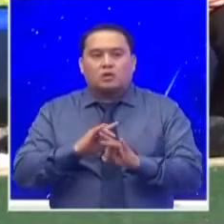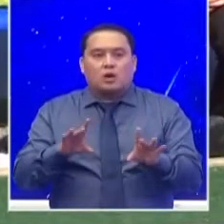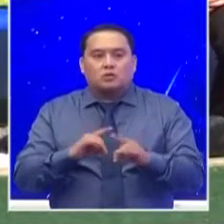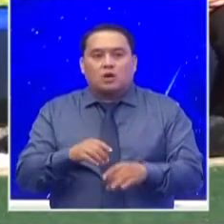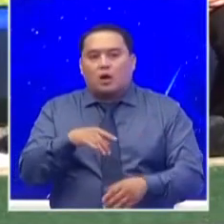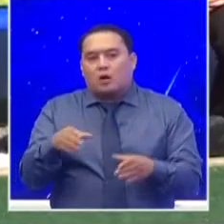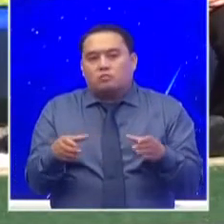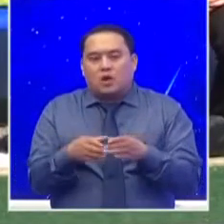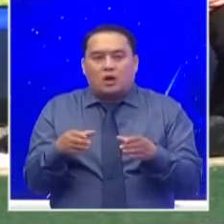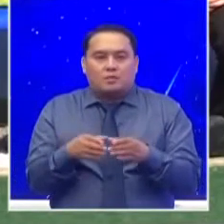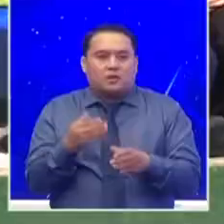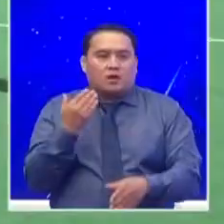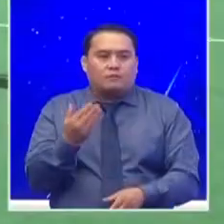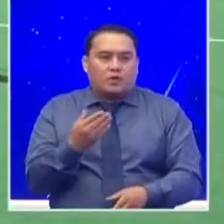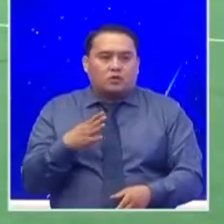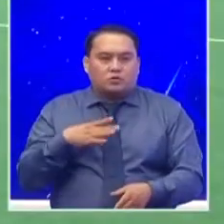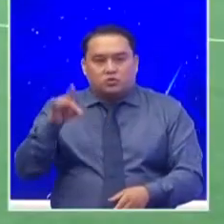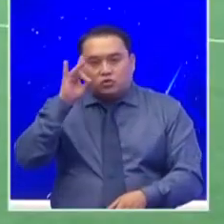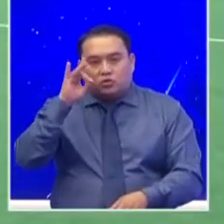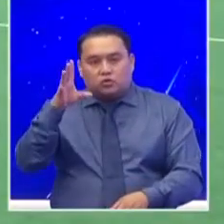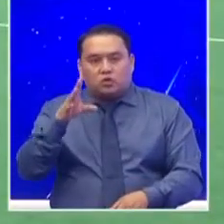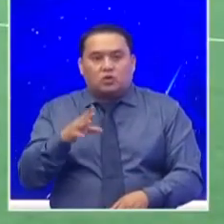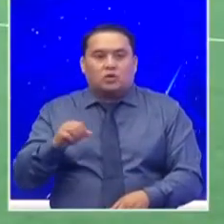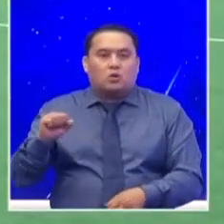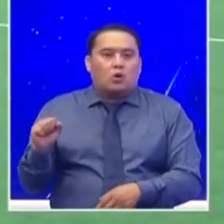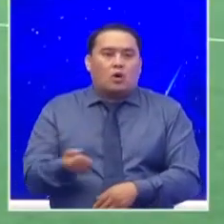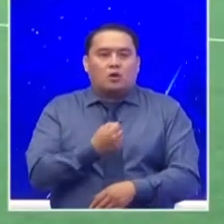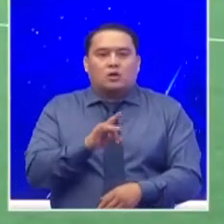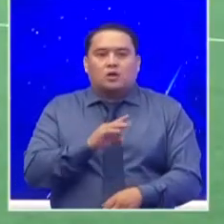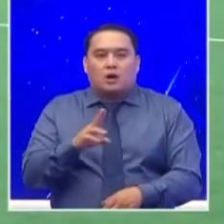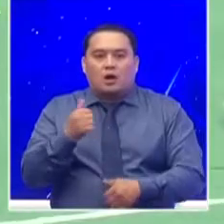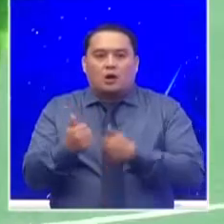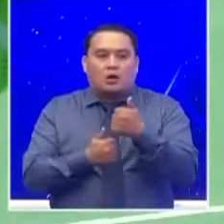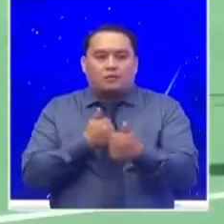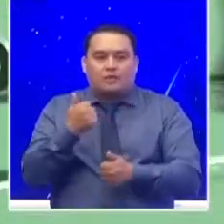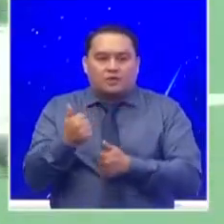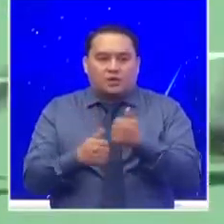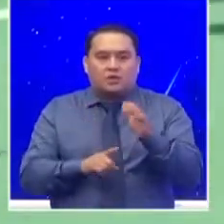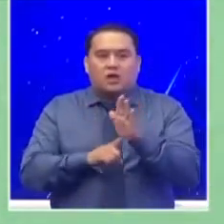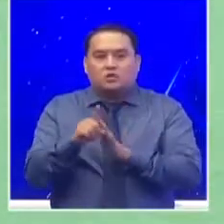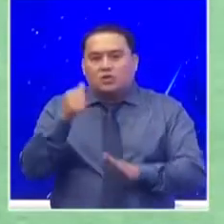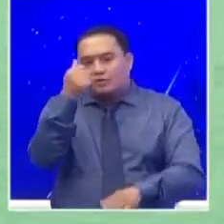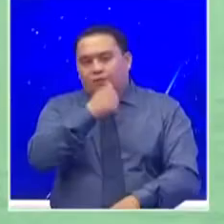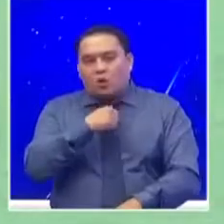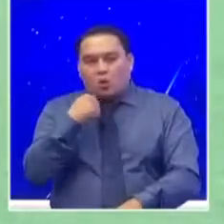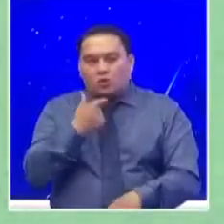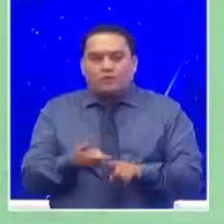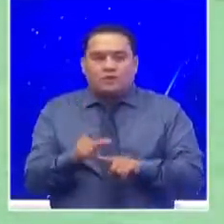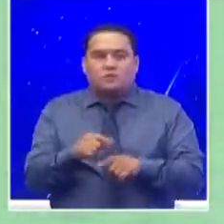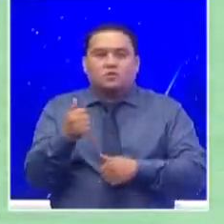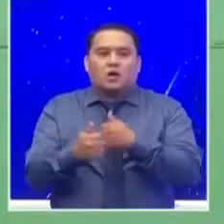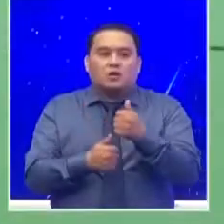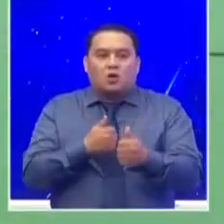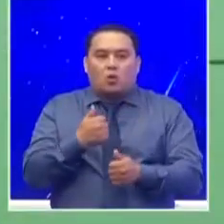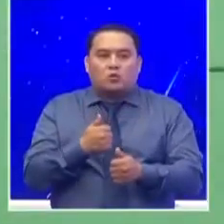команда, в которой играет Мухаммед, стала чемпионом по индор-хоккею на республиканском первенстве в начале года. И в этом соревновании